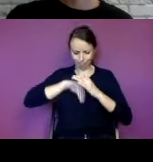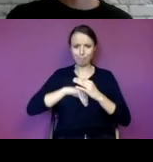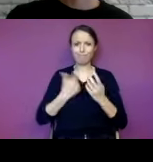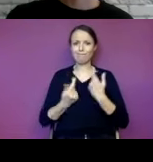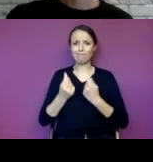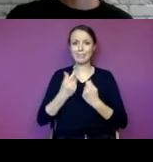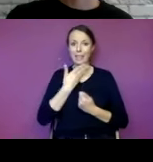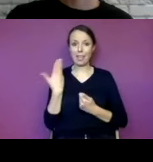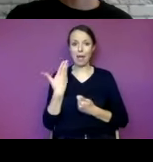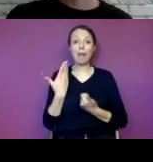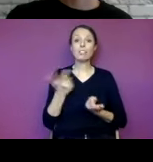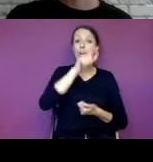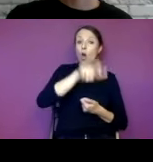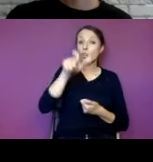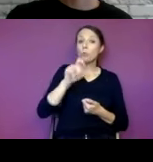ta tęsknota za wsią